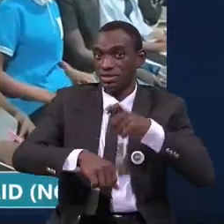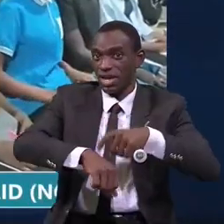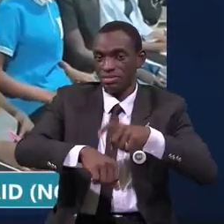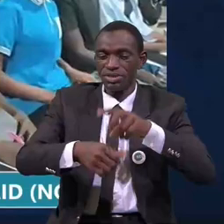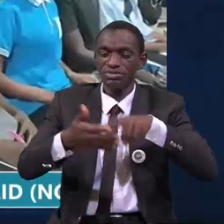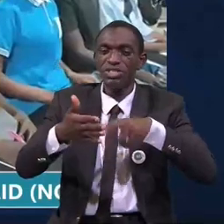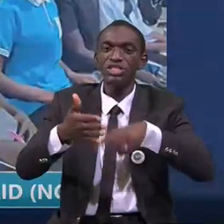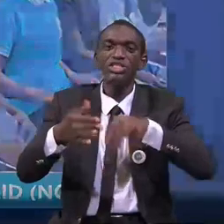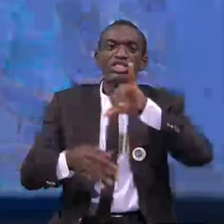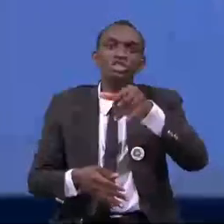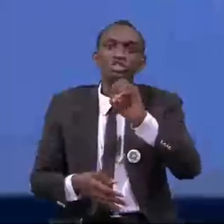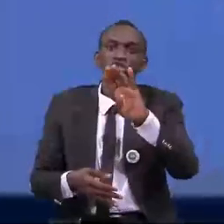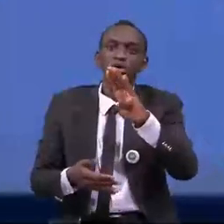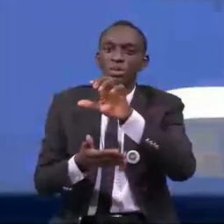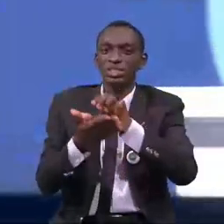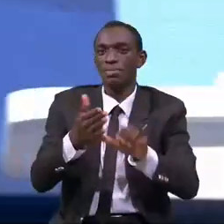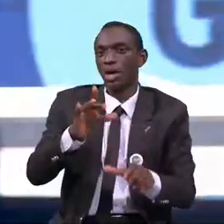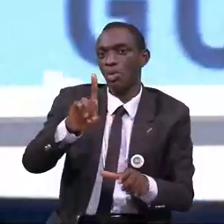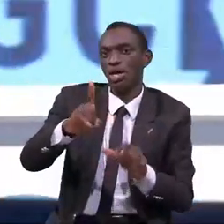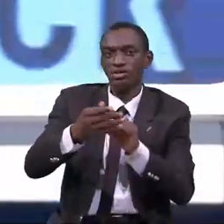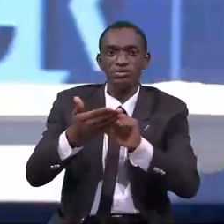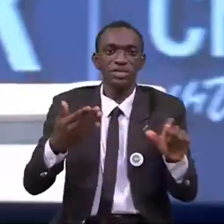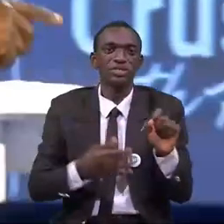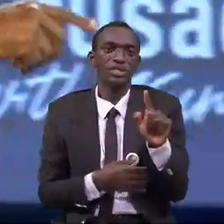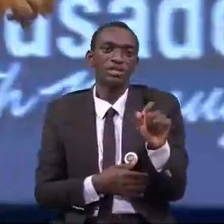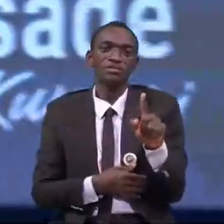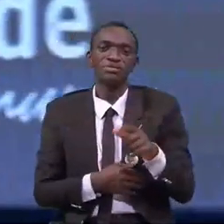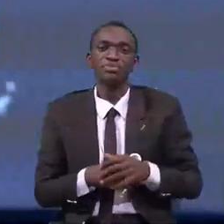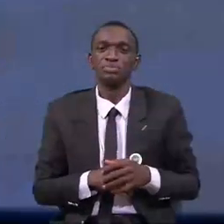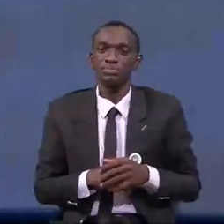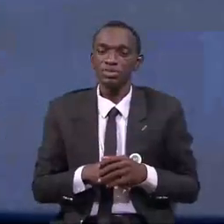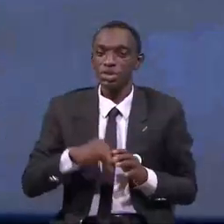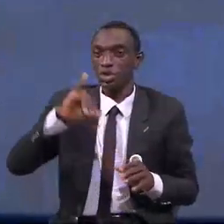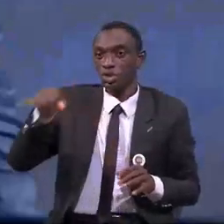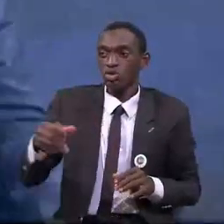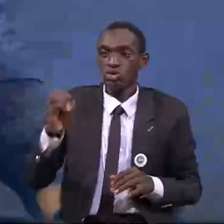là lorsque vous vous aurez le temps vous allez lire Jobe 1 verset